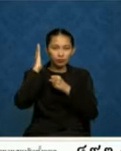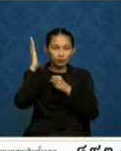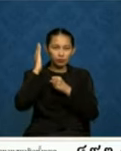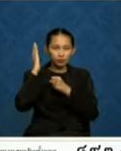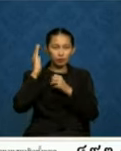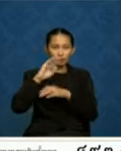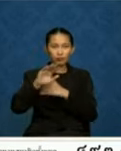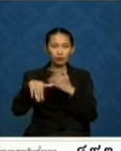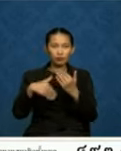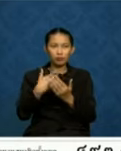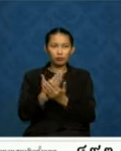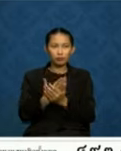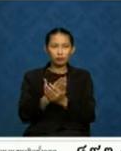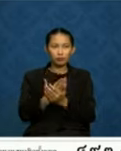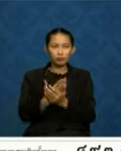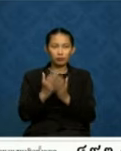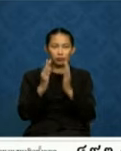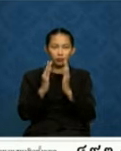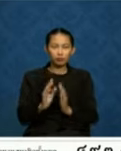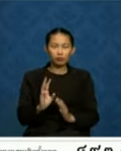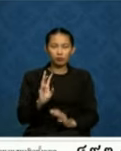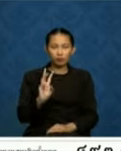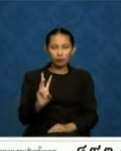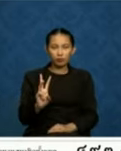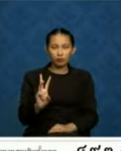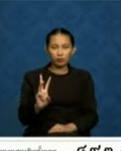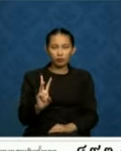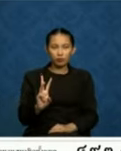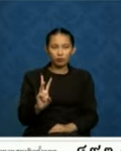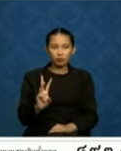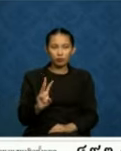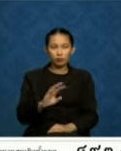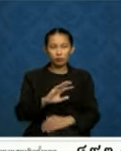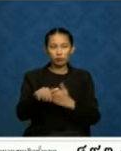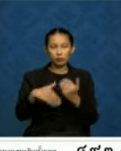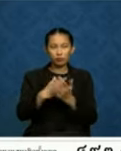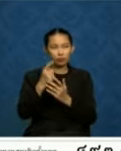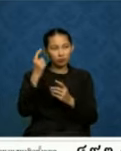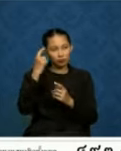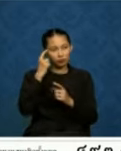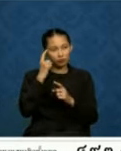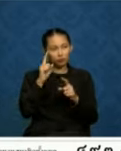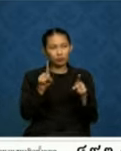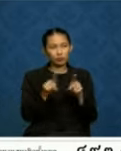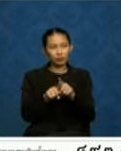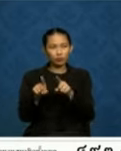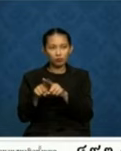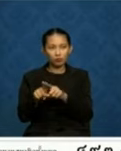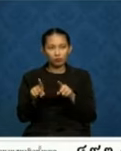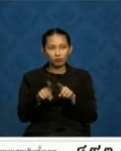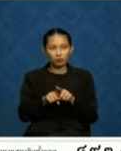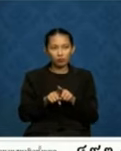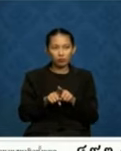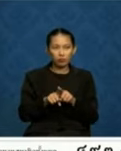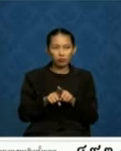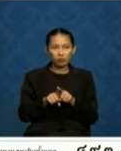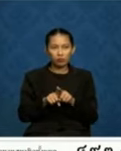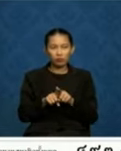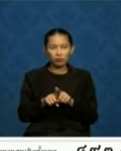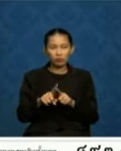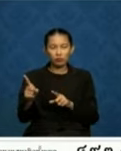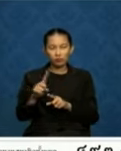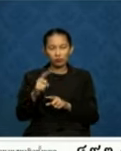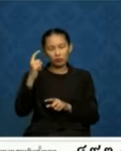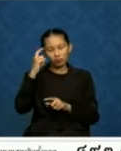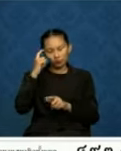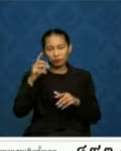น6ท่านนะครับก็ทุกท่านเห็นไปในทำนองเดียวกันนะครับก็คือเห็นด้ว